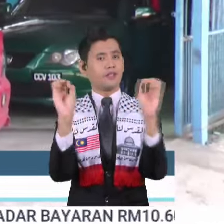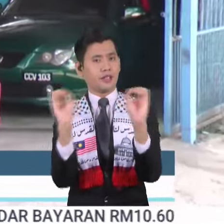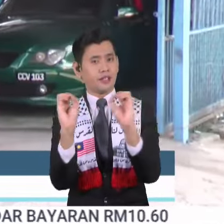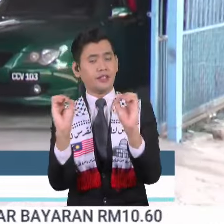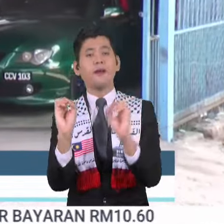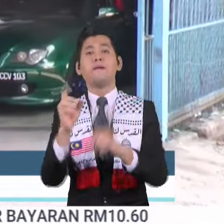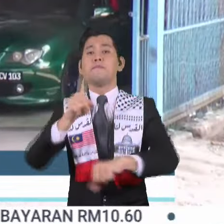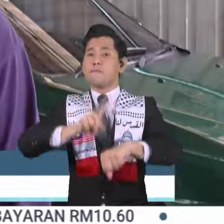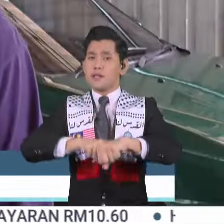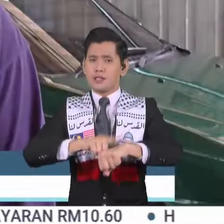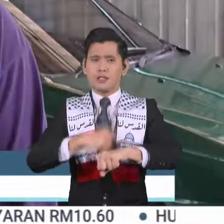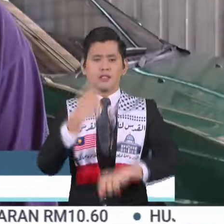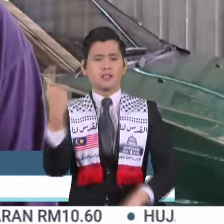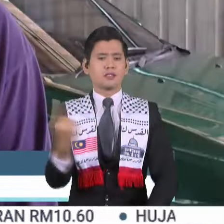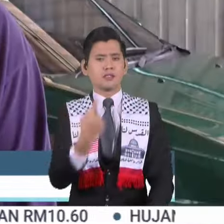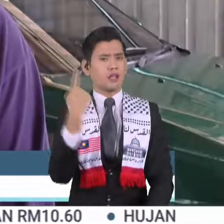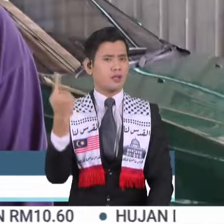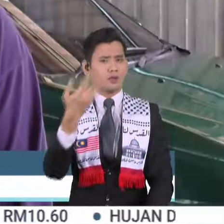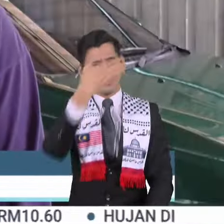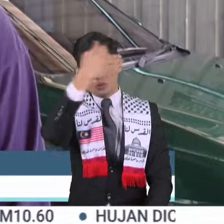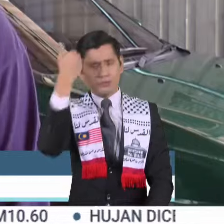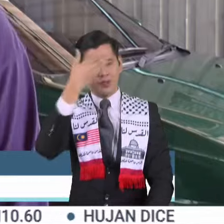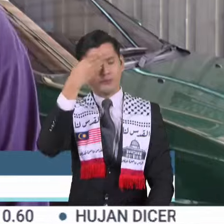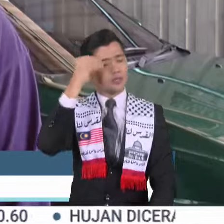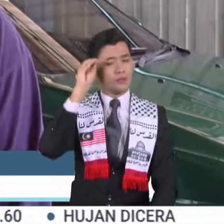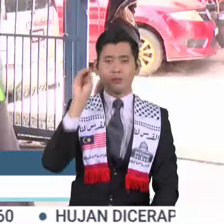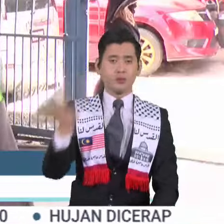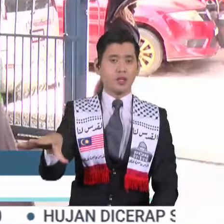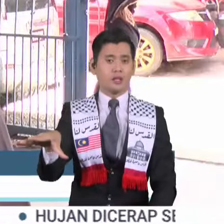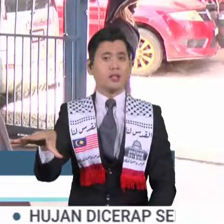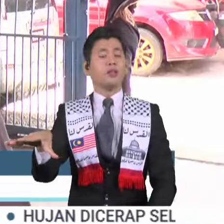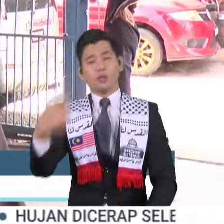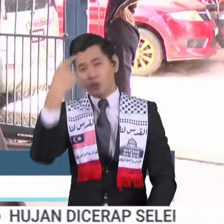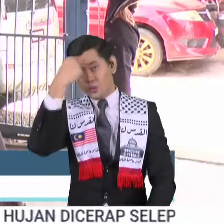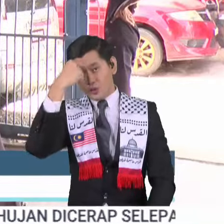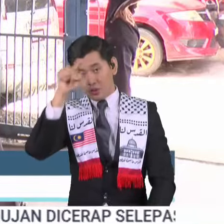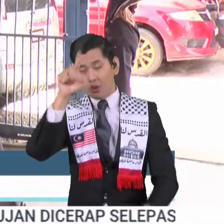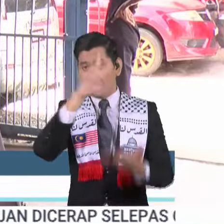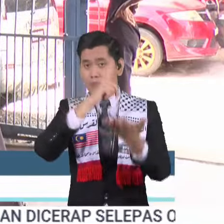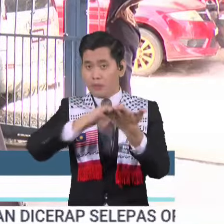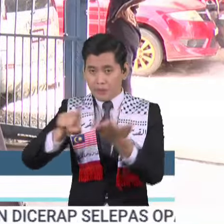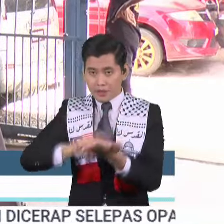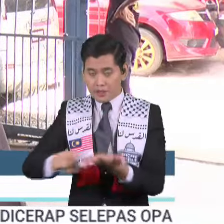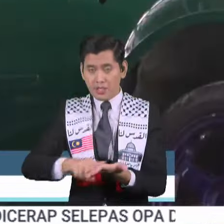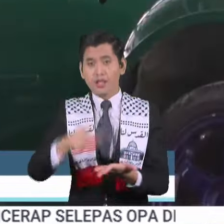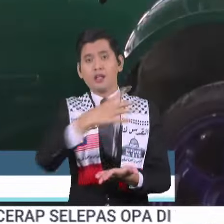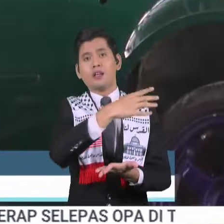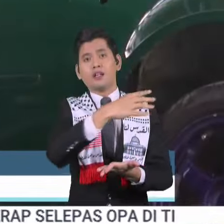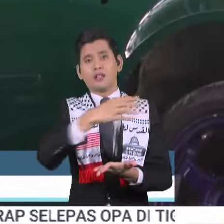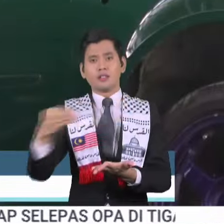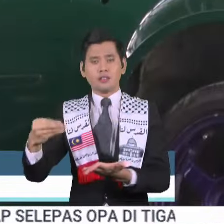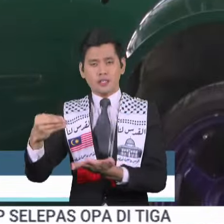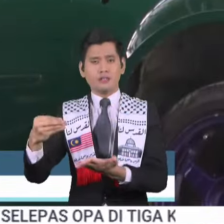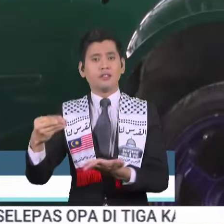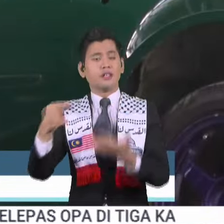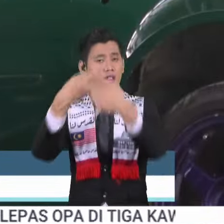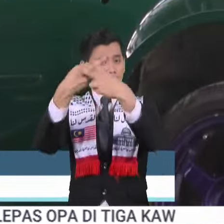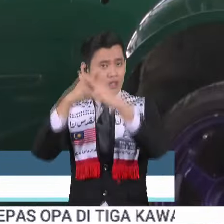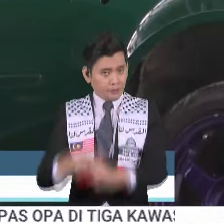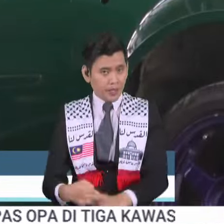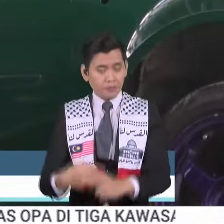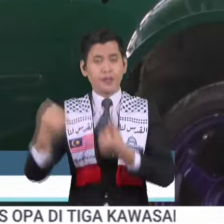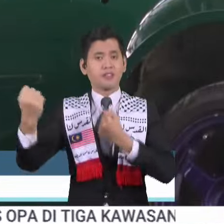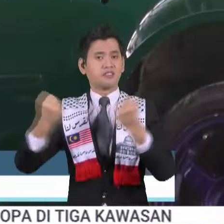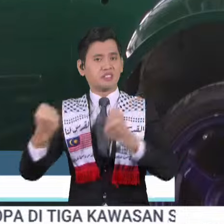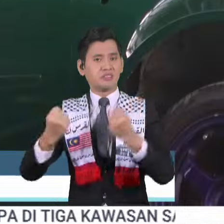selalu diabaikan penyelenggaraan dan juga pemeriksaan. Dalam duit sekarang ni, dengan harga barang semua naik, dengan persiapan